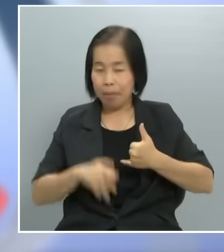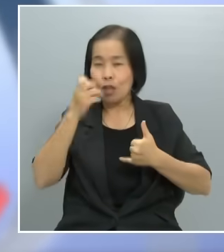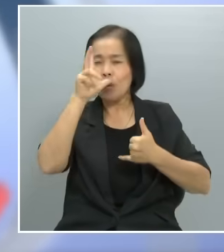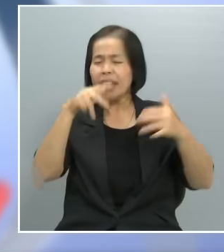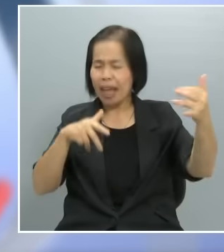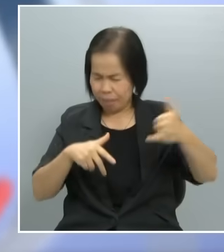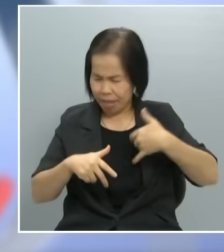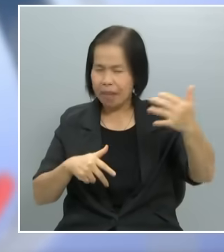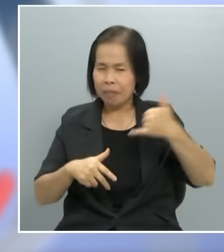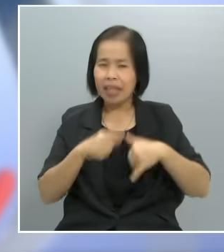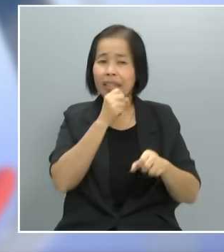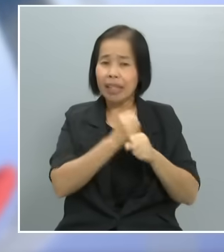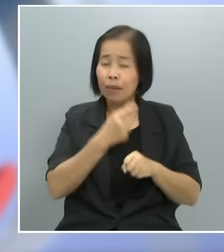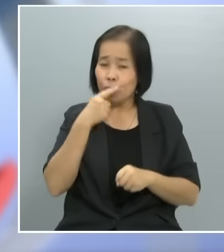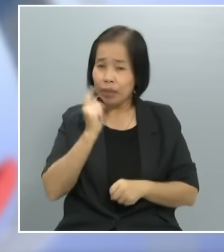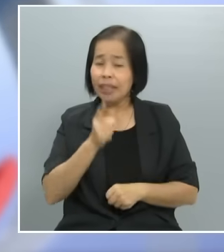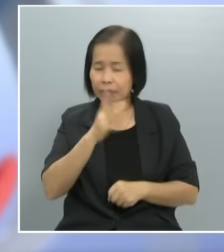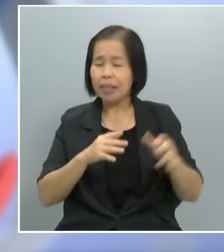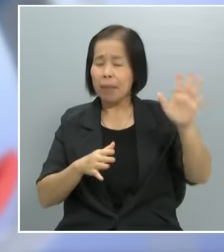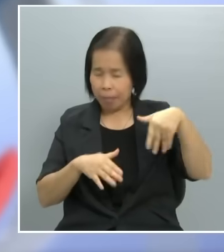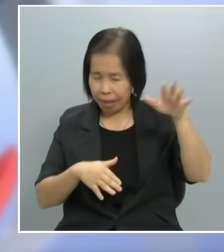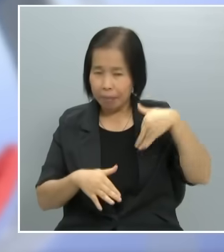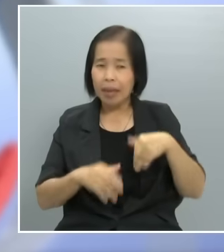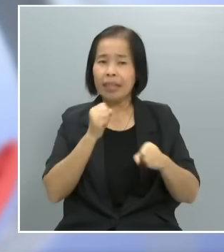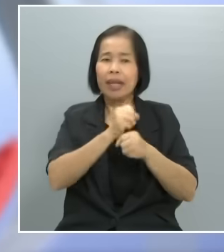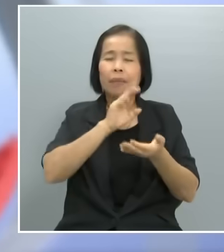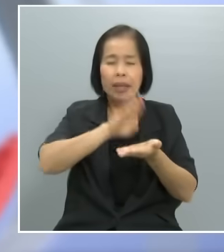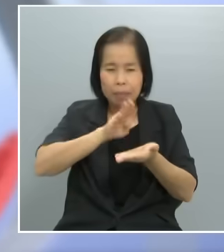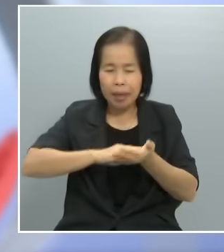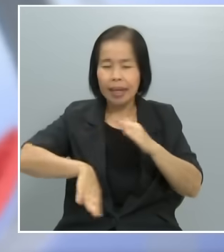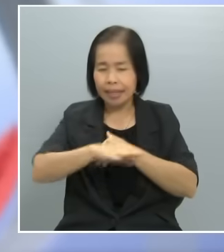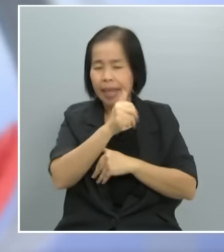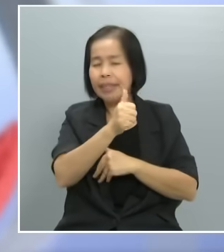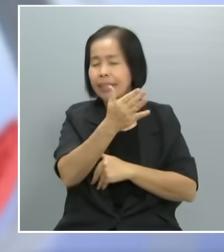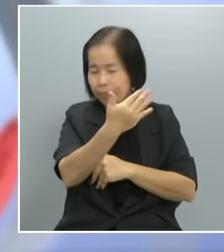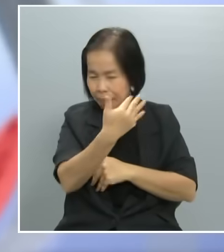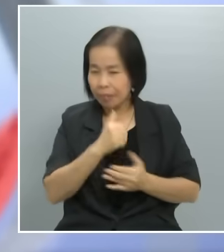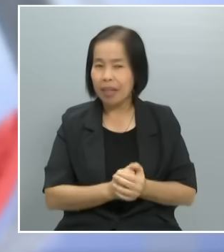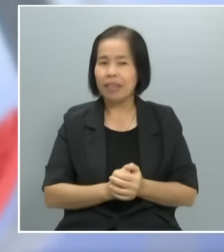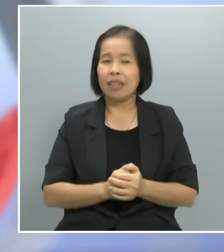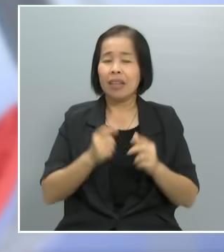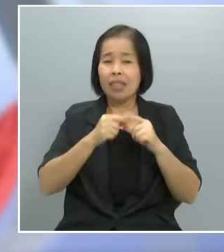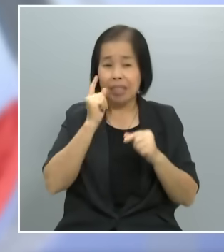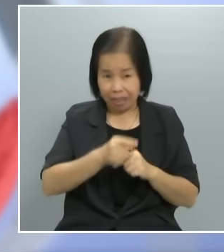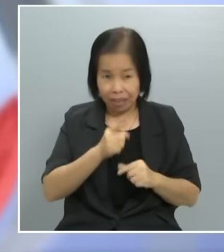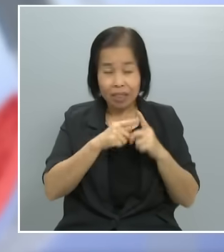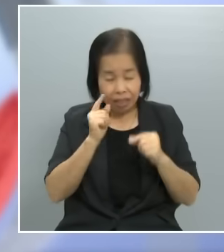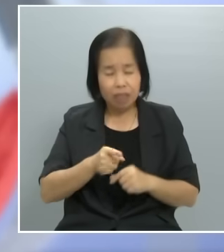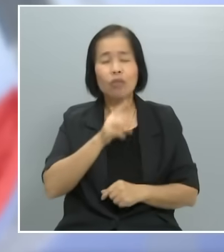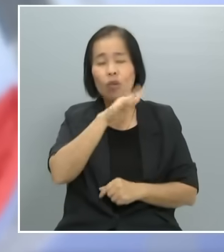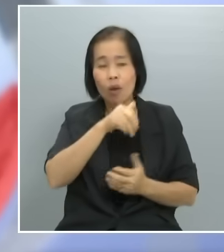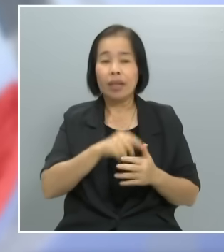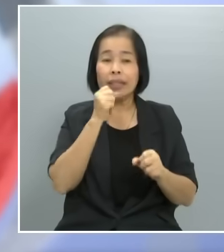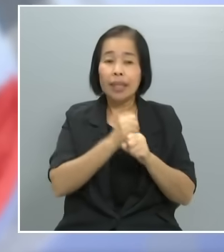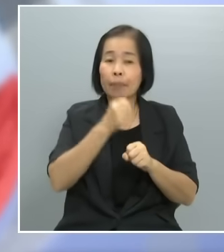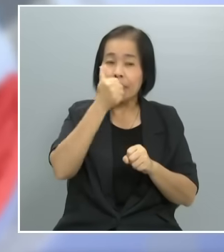เออสิ่งที่พี่เล็กพูดข้อที่จริงเป็นยังไงนะฮะทำกันบ้านเก็บหลักฐานไว้ดีๆนะครับคือความจริงถ้าพี่เล็กบอกว่ามันเป็นความจริงแล้วสิ่งที่พี่เล็กทำ